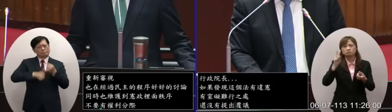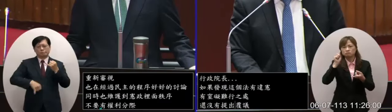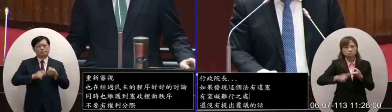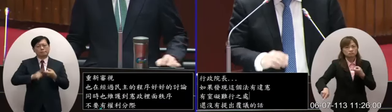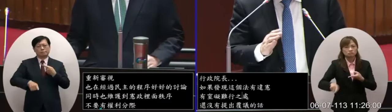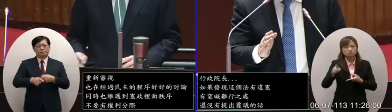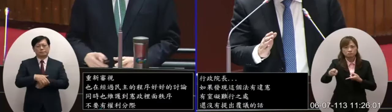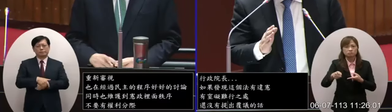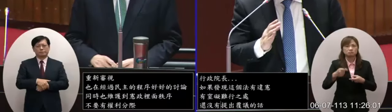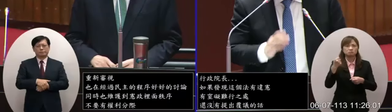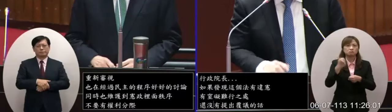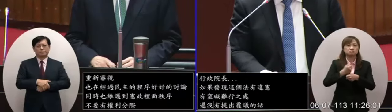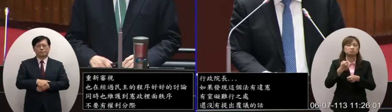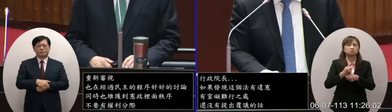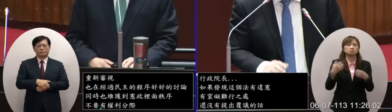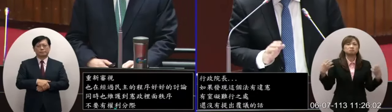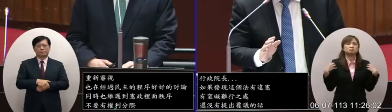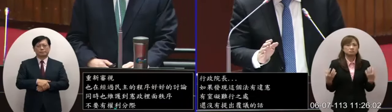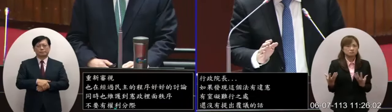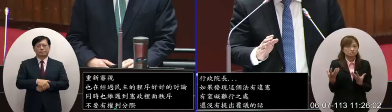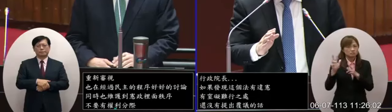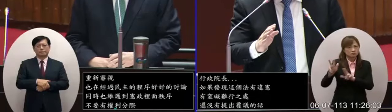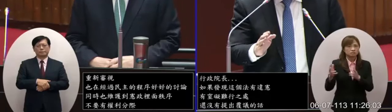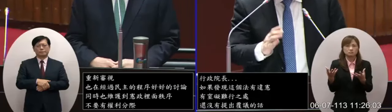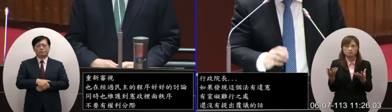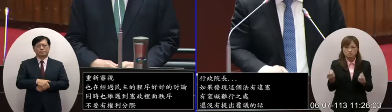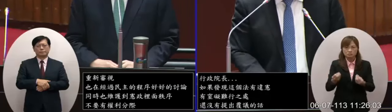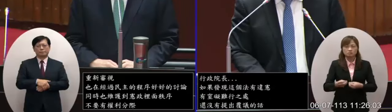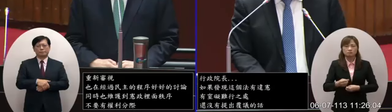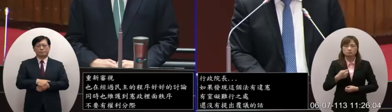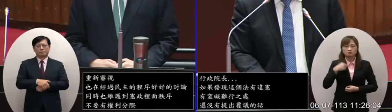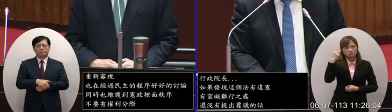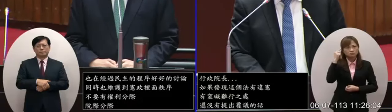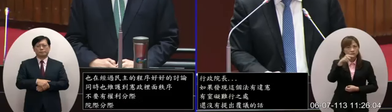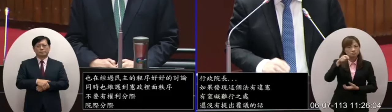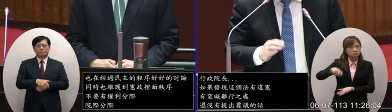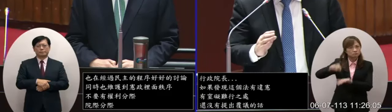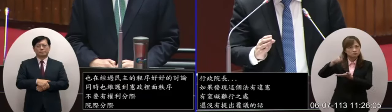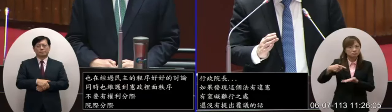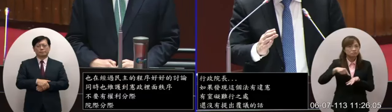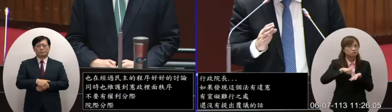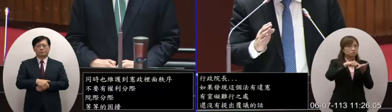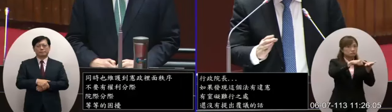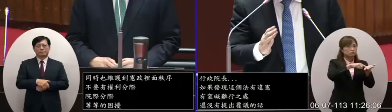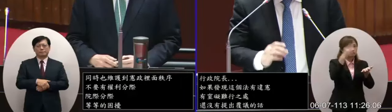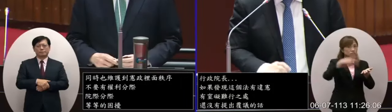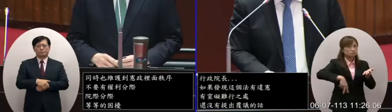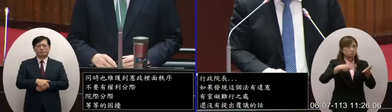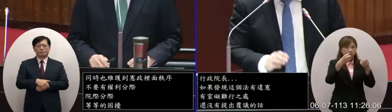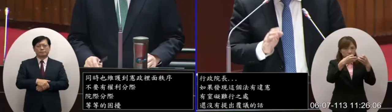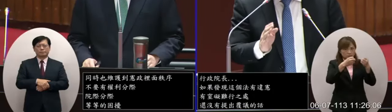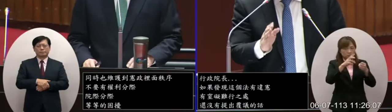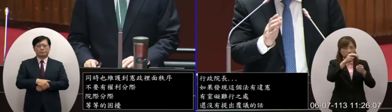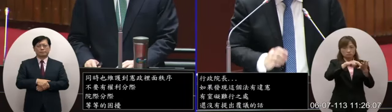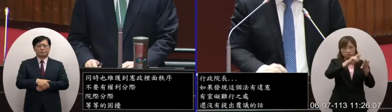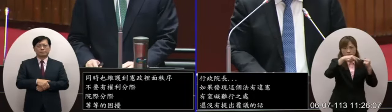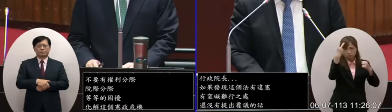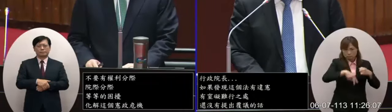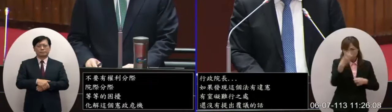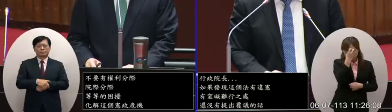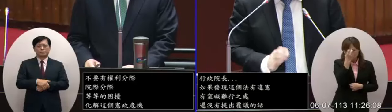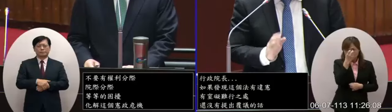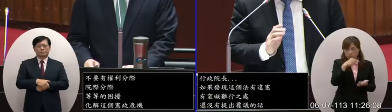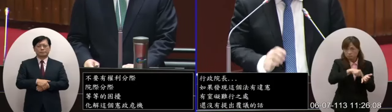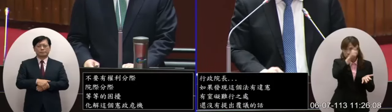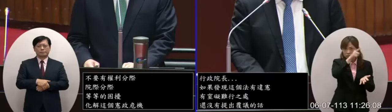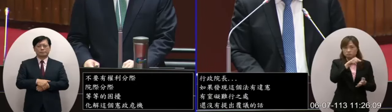职失责， 对，也是失职失责的哈。所以我认为，提出这样的这个复议，让立法院重新来审议，这也是